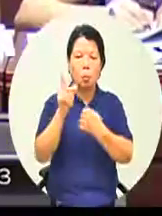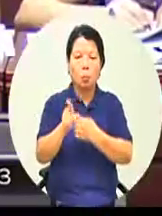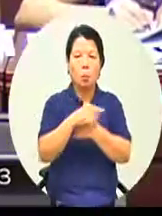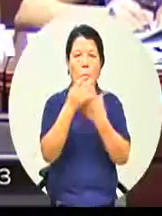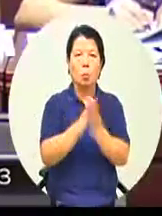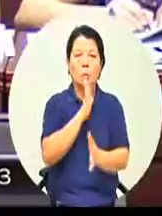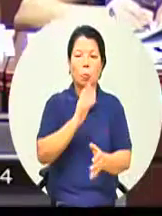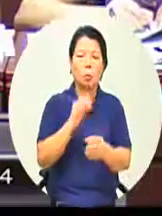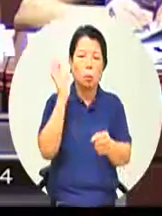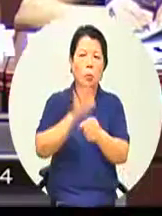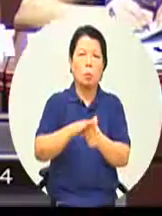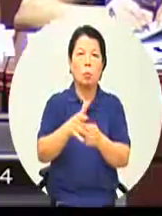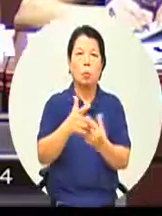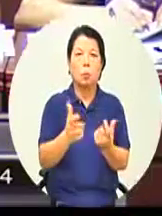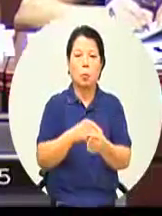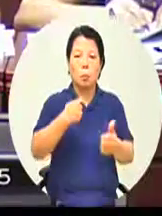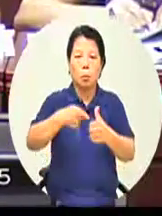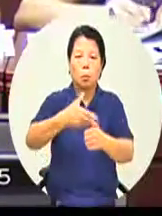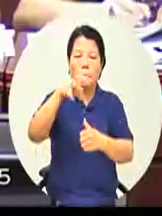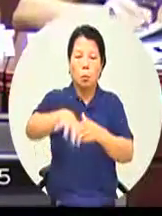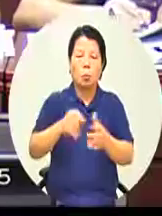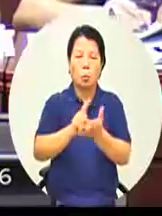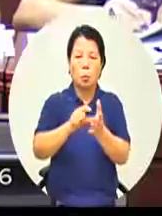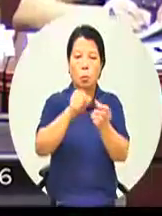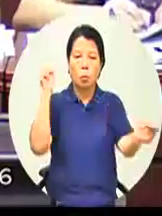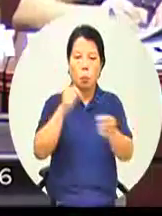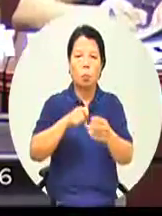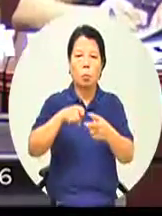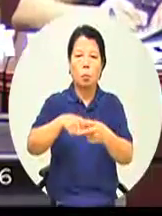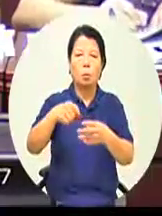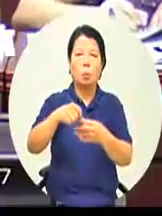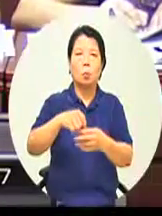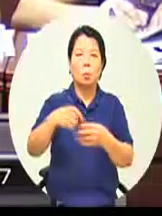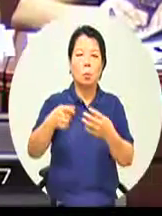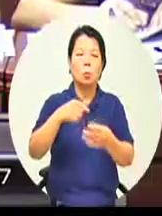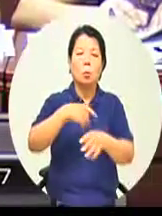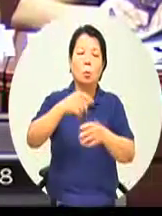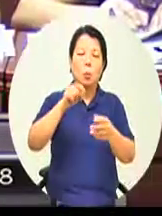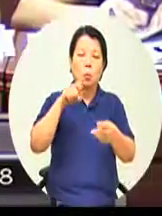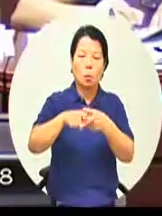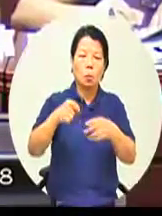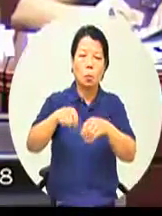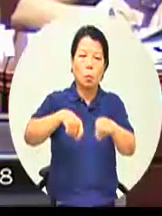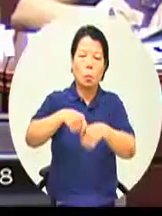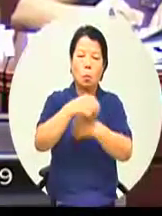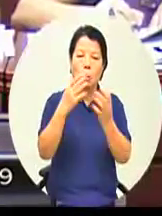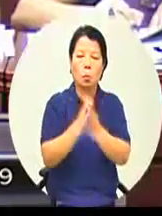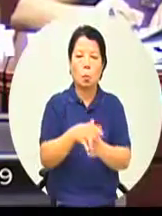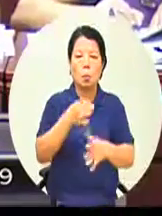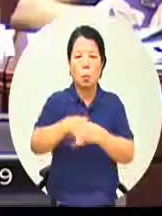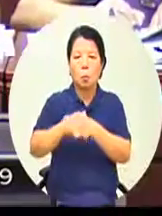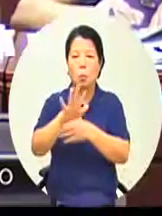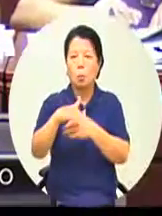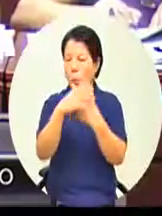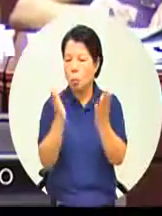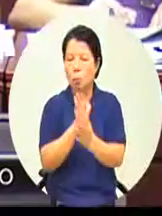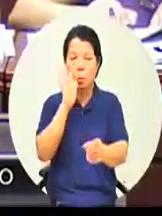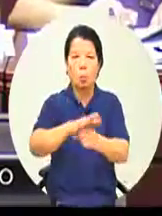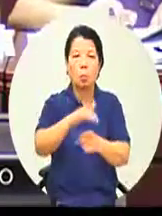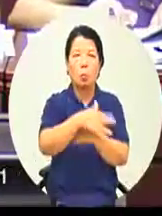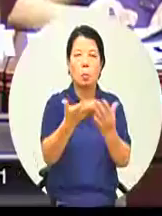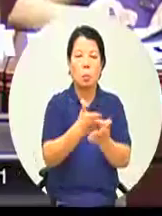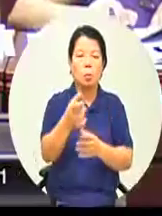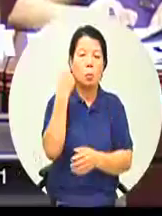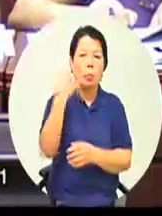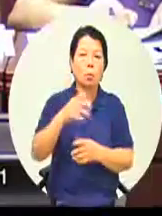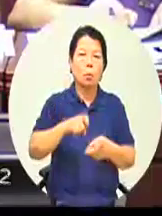去弥补教育局长久以来没有工程专业能力的这个缺憾哦。我们3000万以上的学校委托给新工